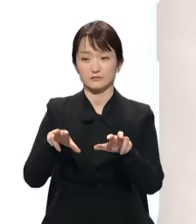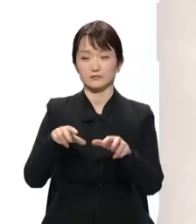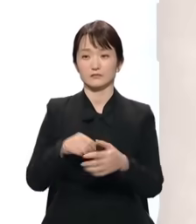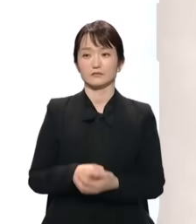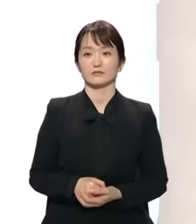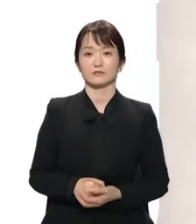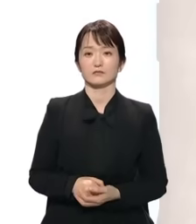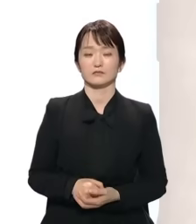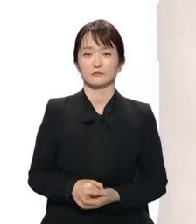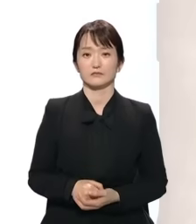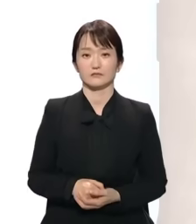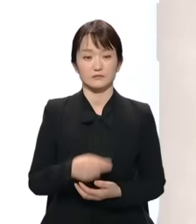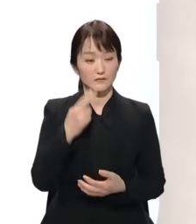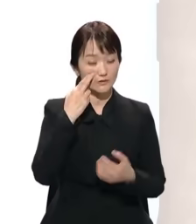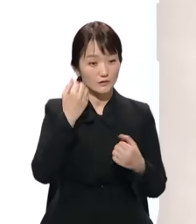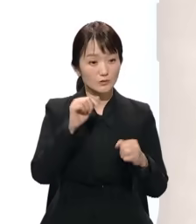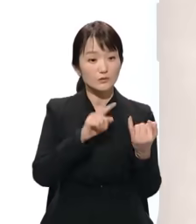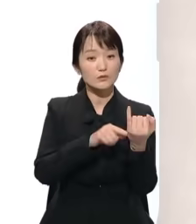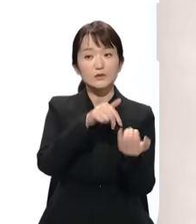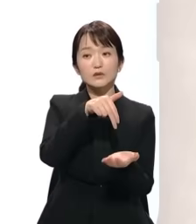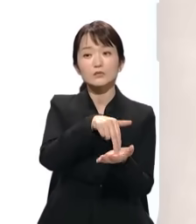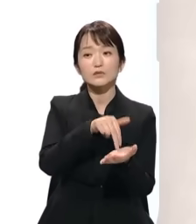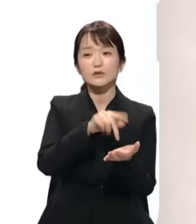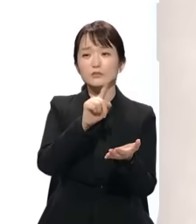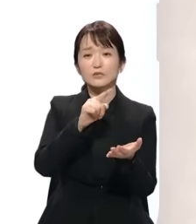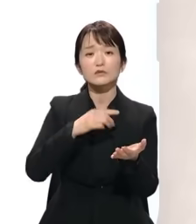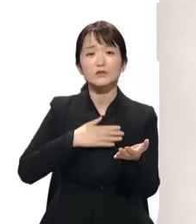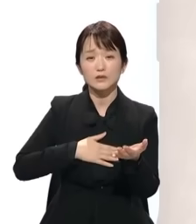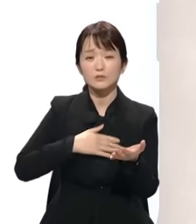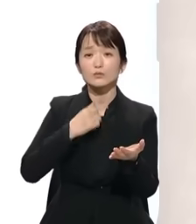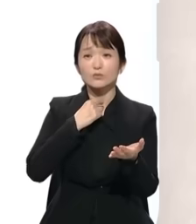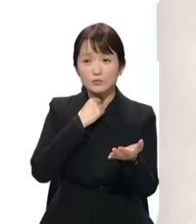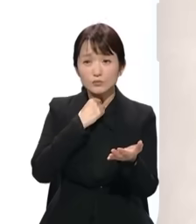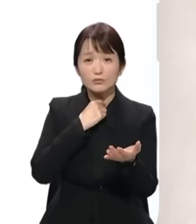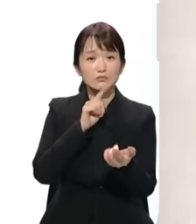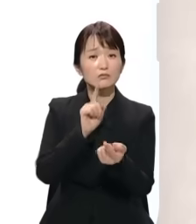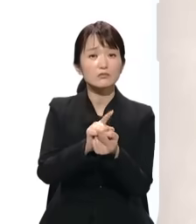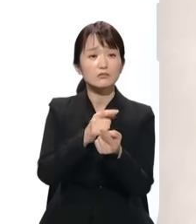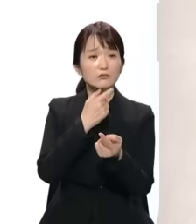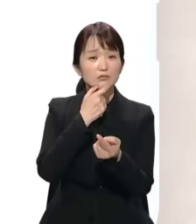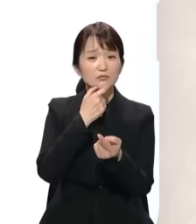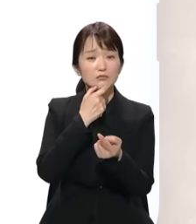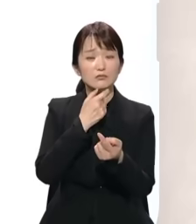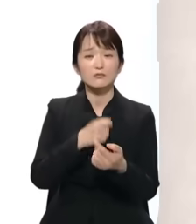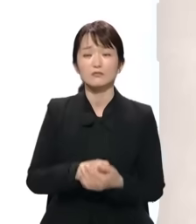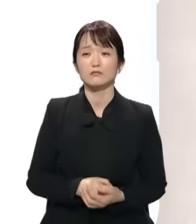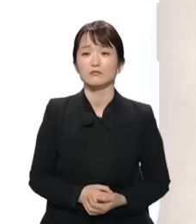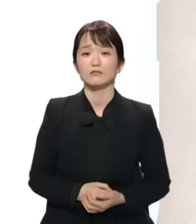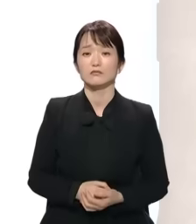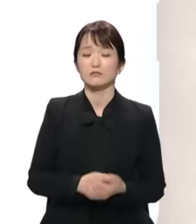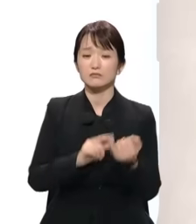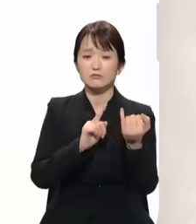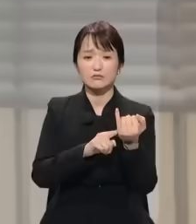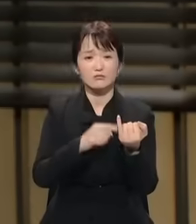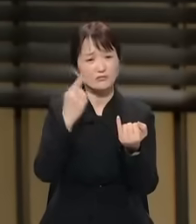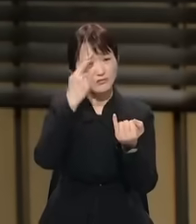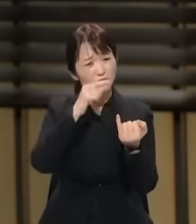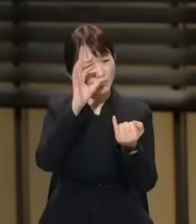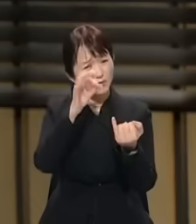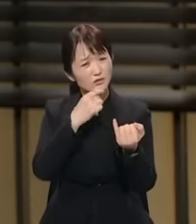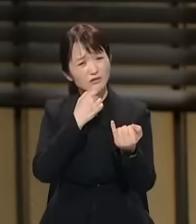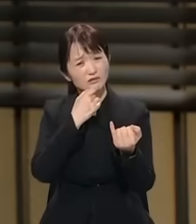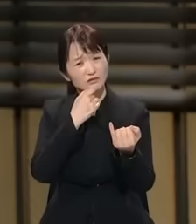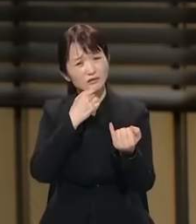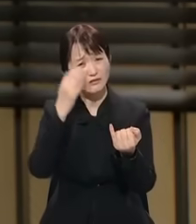나한테 가해를 했던 그 배우가 어떤 입장인지를 나는 알고 싶다는 거지 나는 만나기도 싫은데 지금 사실 저 사람의 얼굴을 보기 싫어서